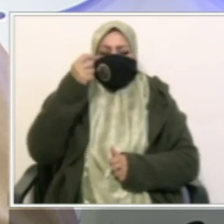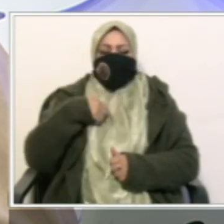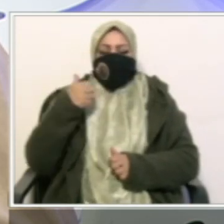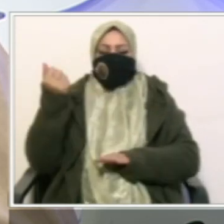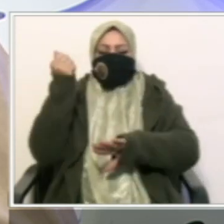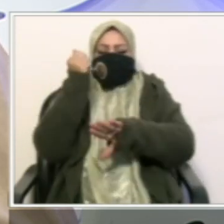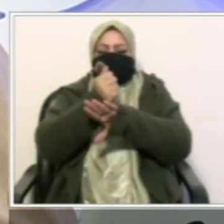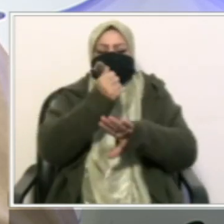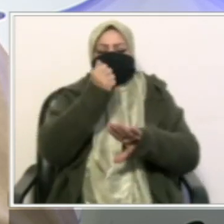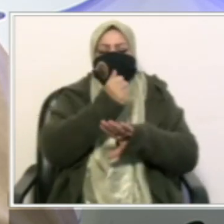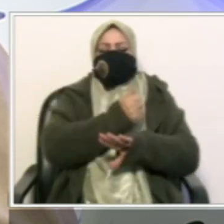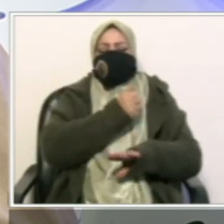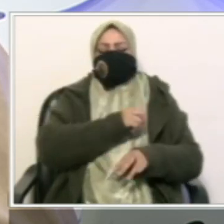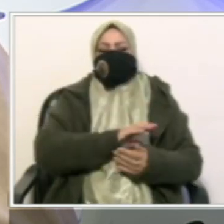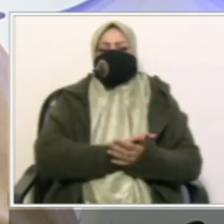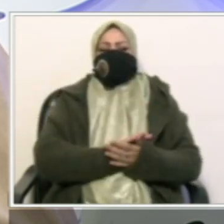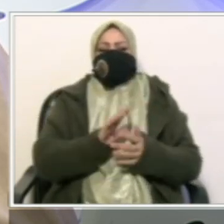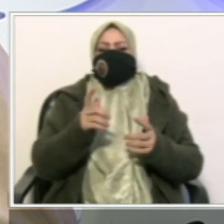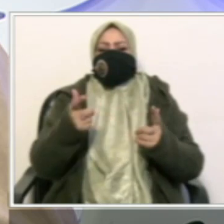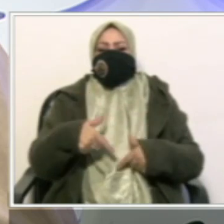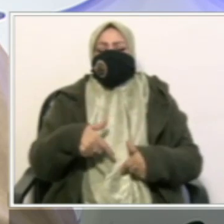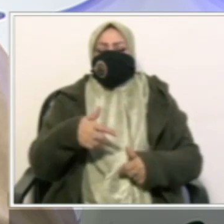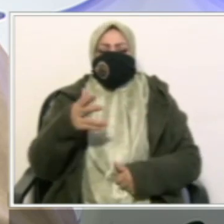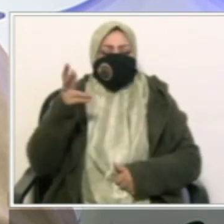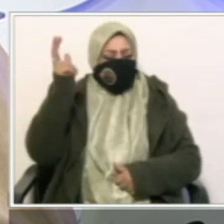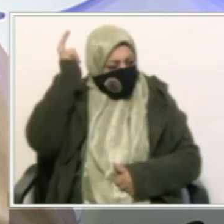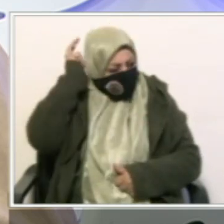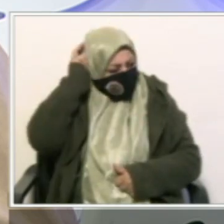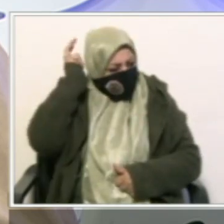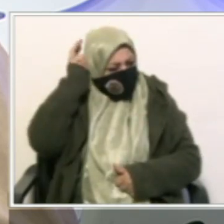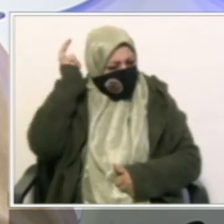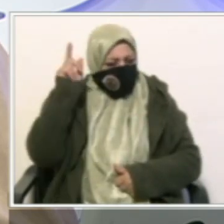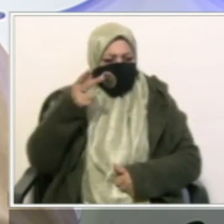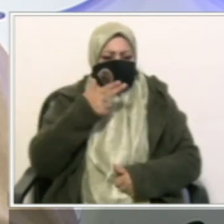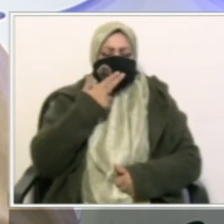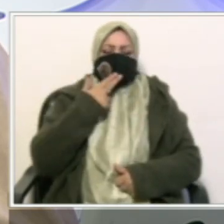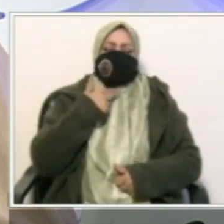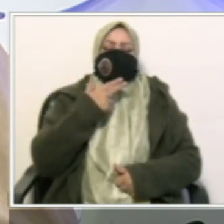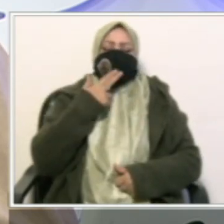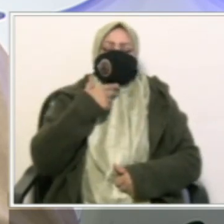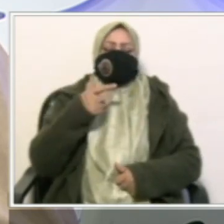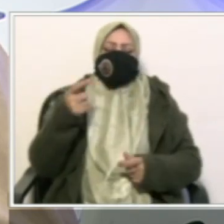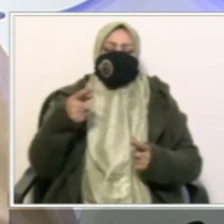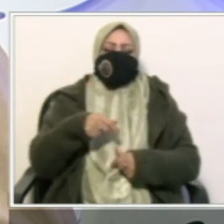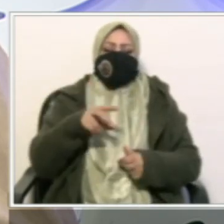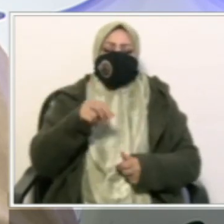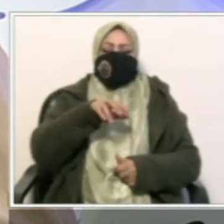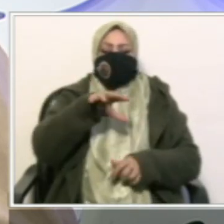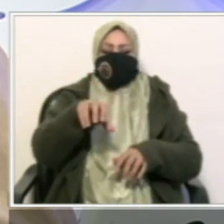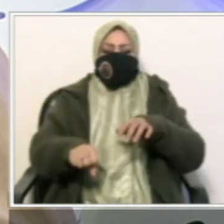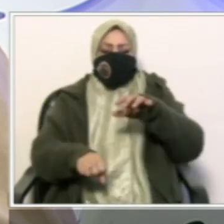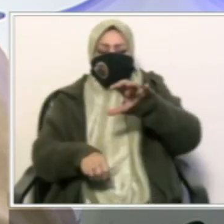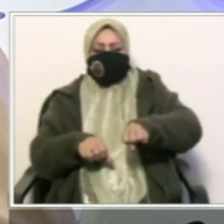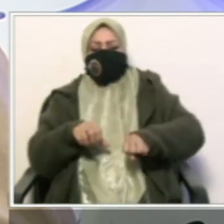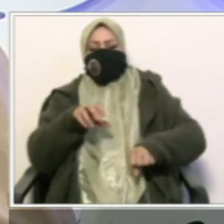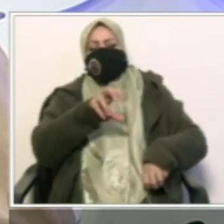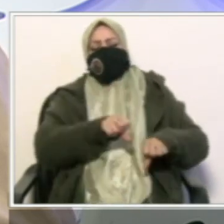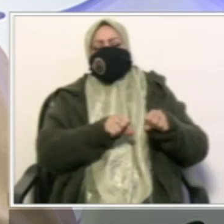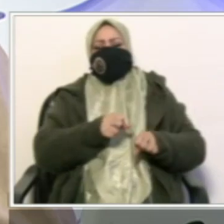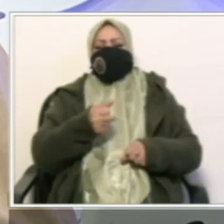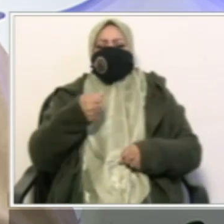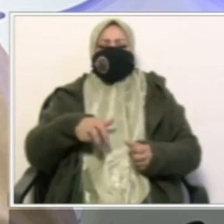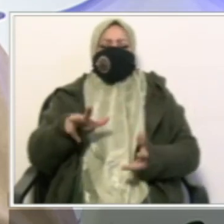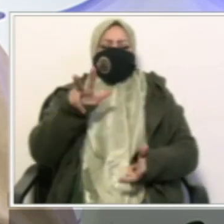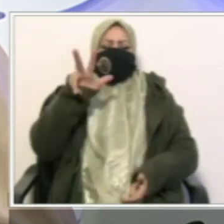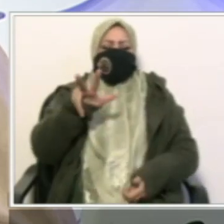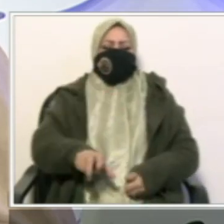أو أنهم هم أبرياء وغير مغتصبين لمقدساتنا وأنهم ما فعلوا شيئا وينادي بالسلم